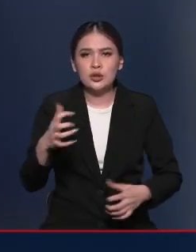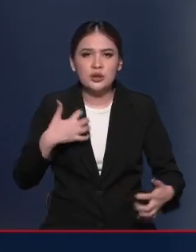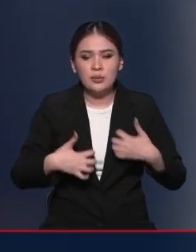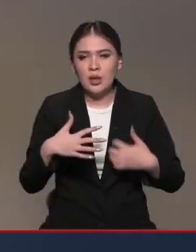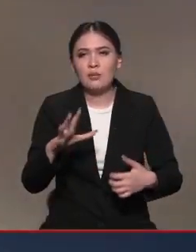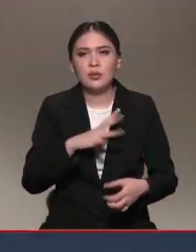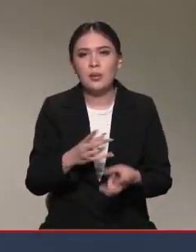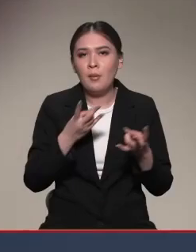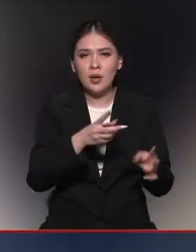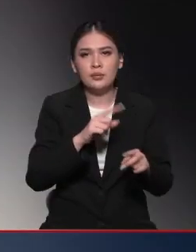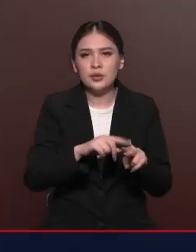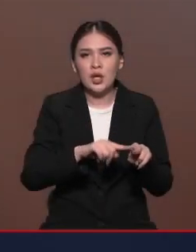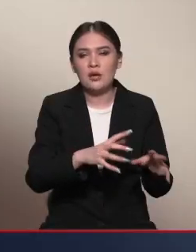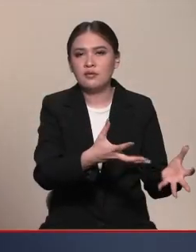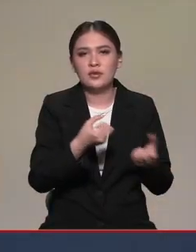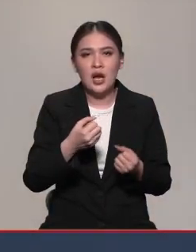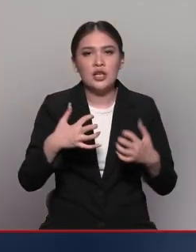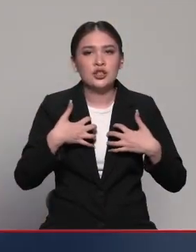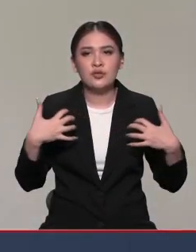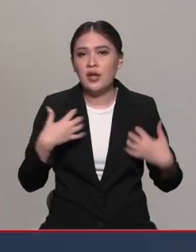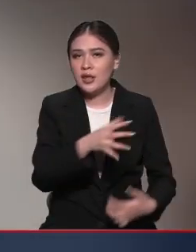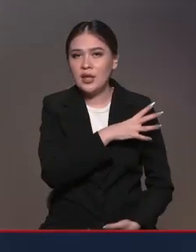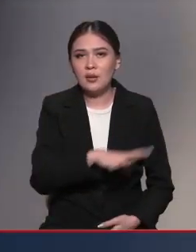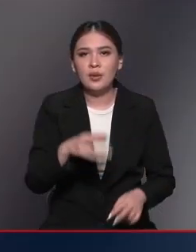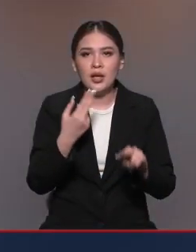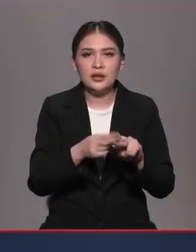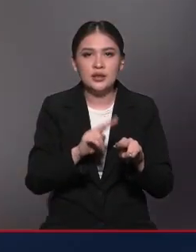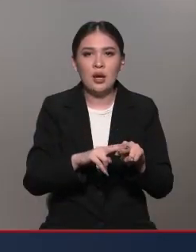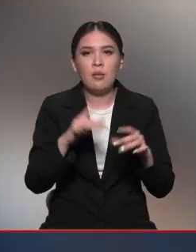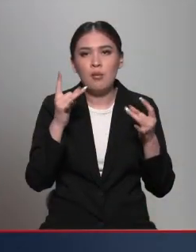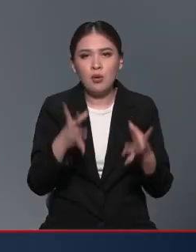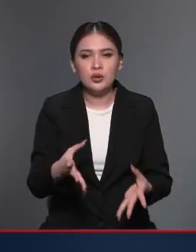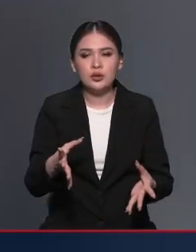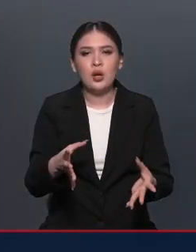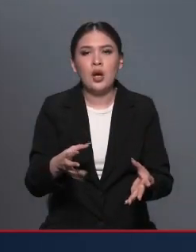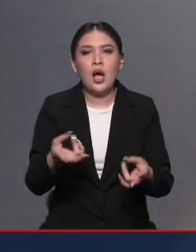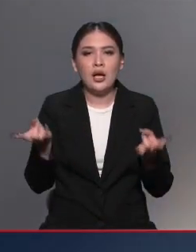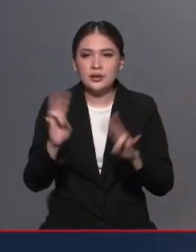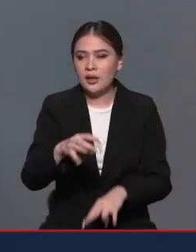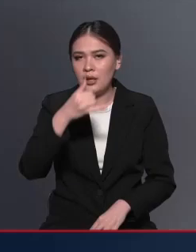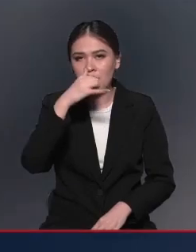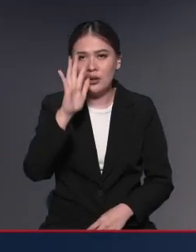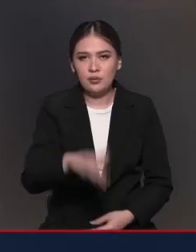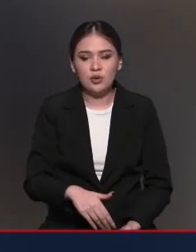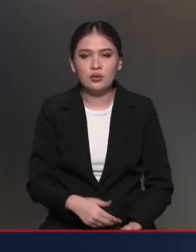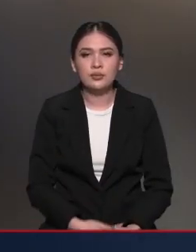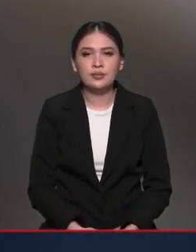все смогли увезти с собой питомцев. Потому страж порядка просто не может проходить мимо животных.